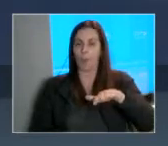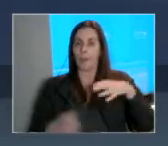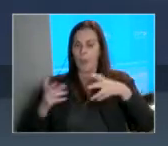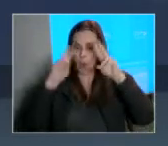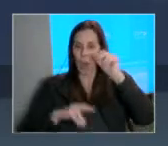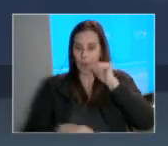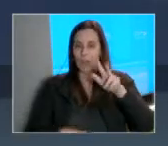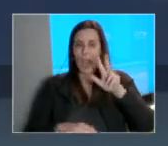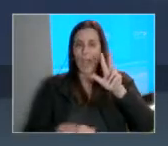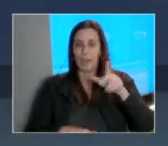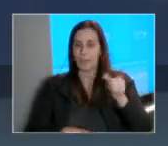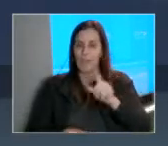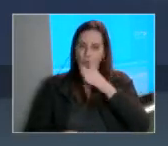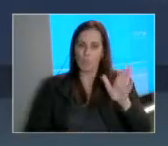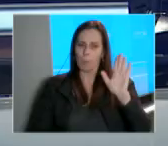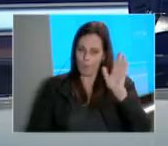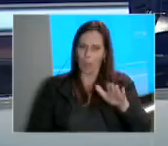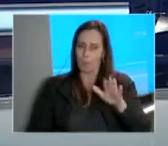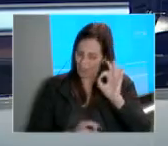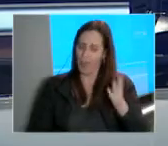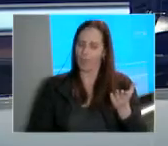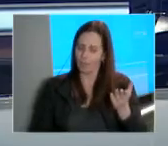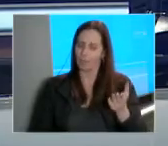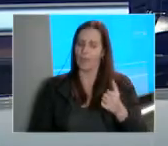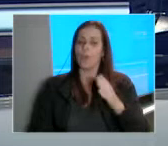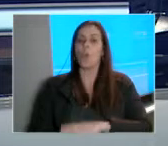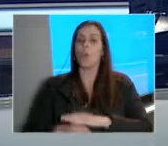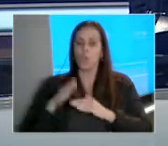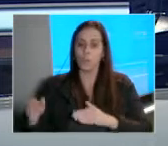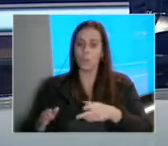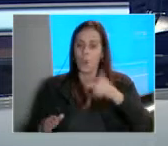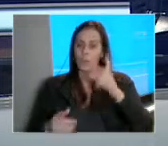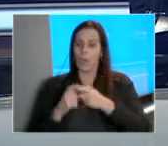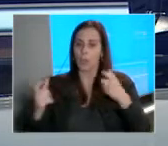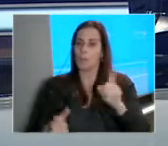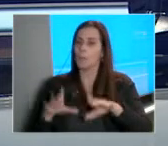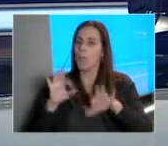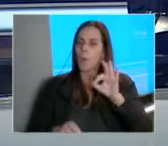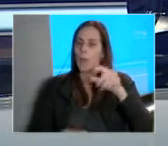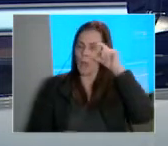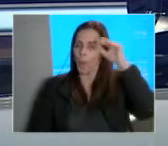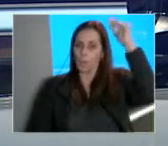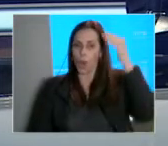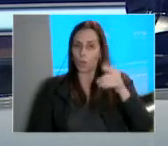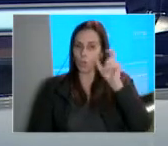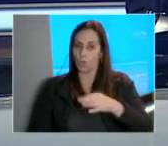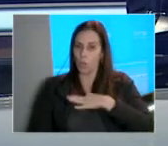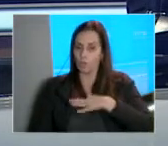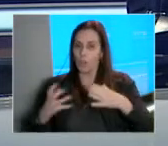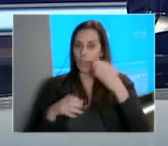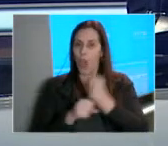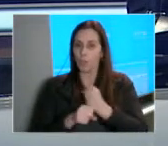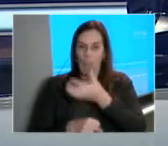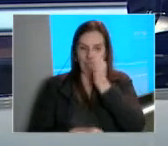נכון, והנדל, ימין, ימין, זה לא ימין, שמאל, ימין, נכון, נכון. גוש הימין יותר אבל גדול. אבל מי מצביע לבוגי? אנשים שלנו שמפלגת